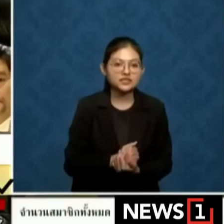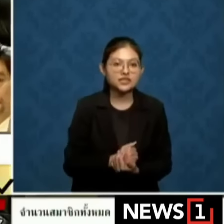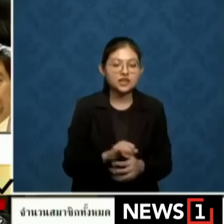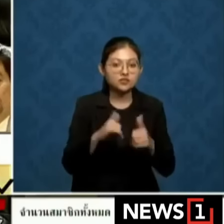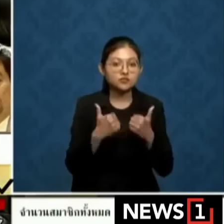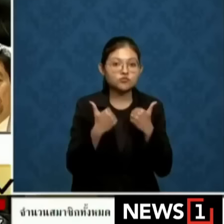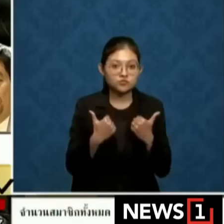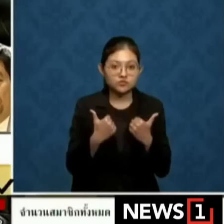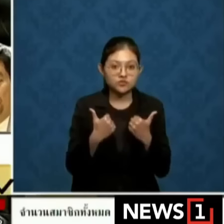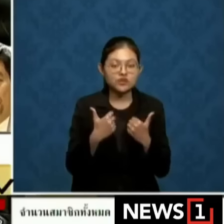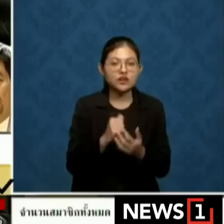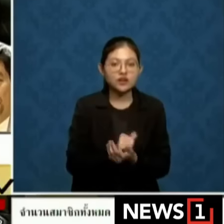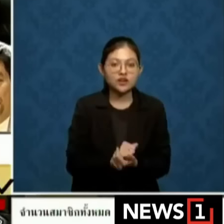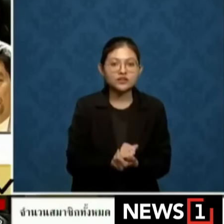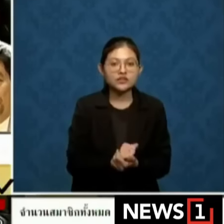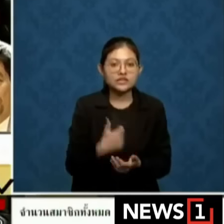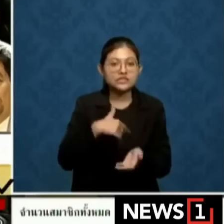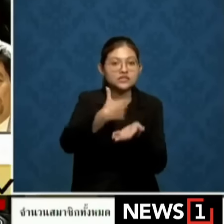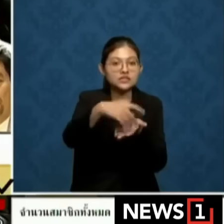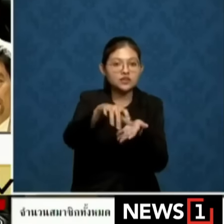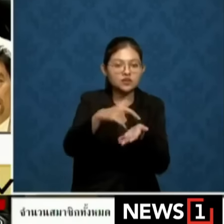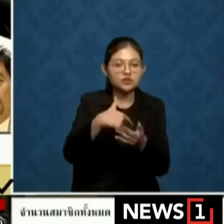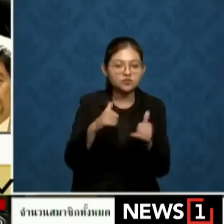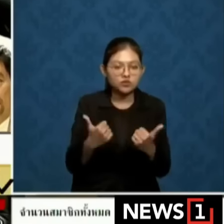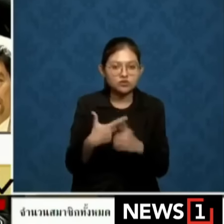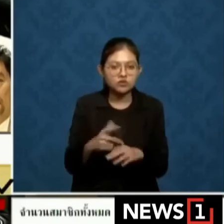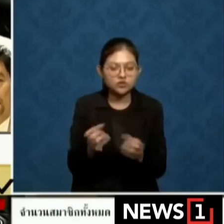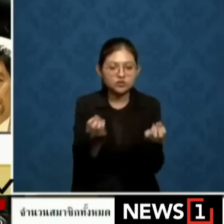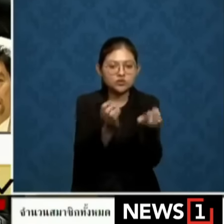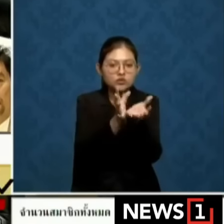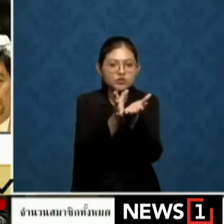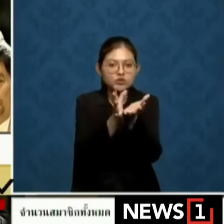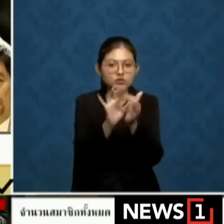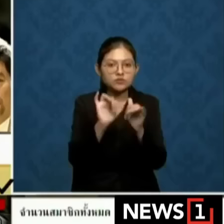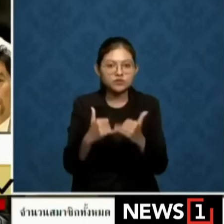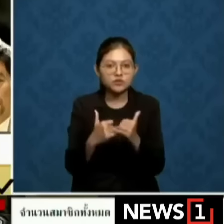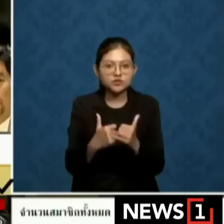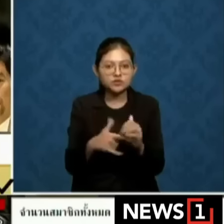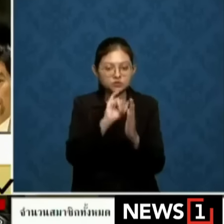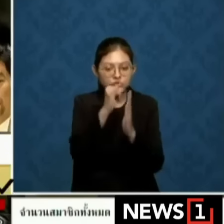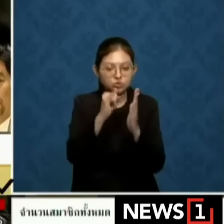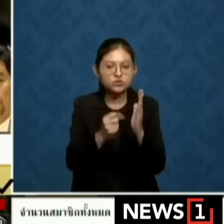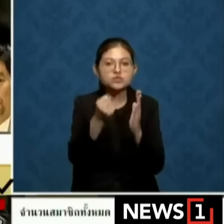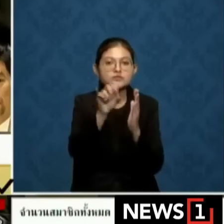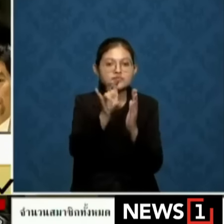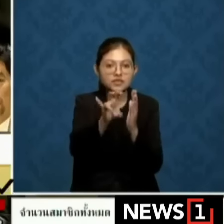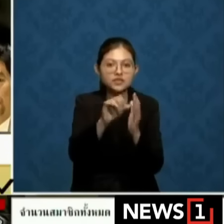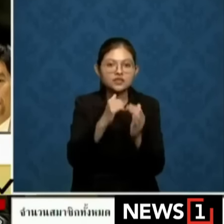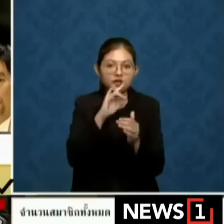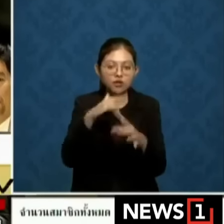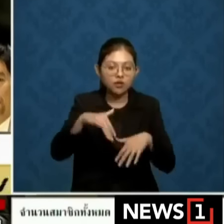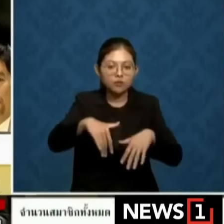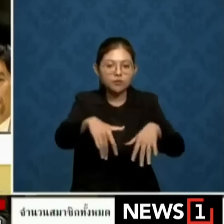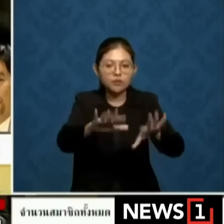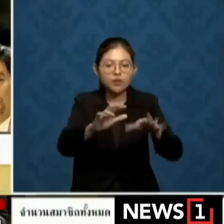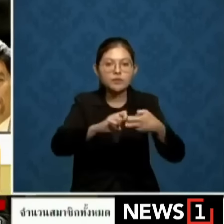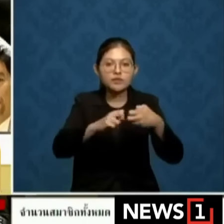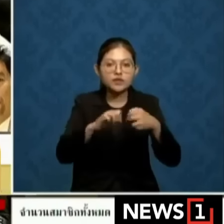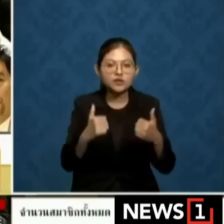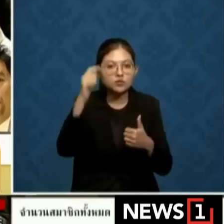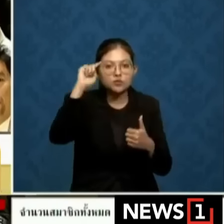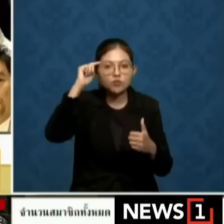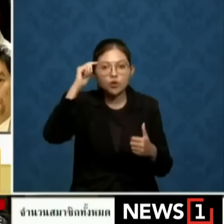าจะกลายเป็นเหยื่อซะเองนะคะนอกจากนี้ประเด็นการศึกษาการเหนี่ยวนำโครโมโซมจะทำให้ปลาหมอคางดำเป็นหมันอันนี้ก็ต้